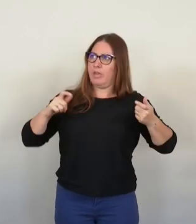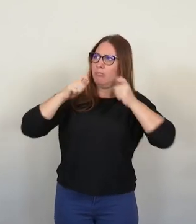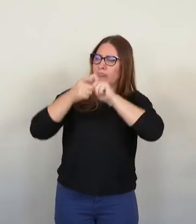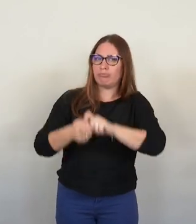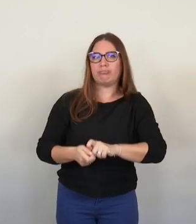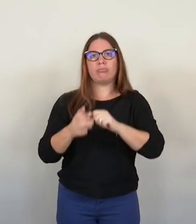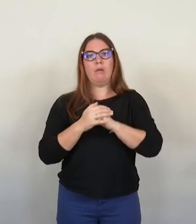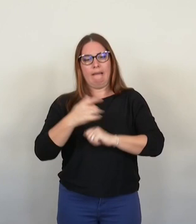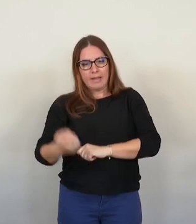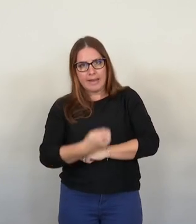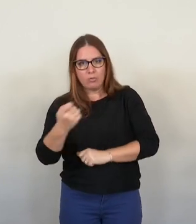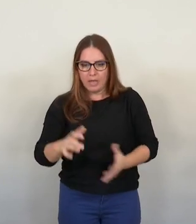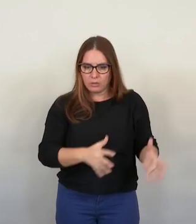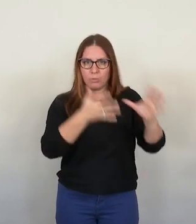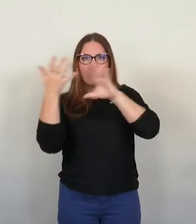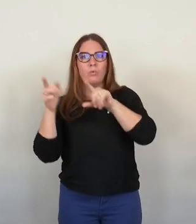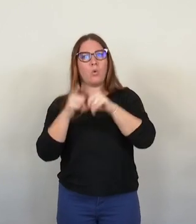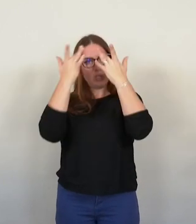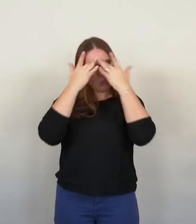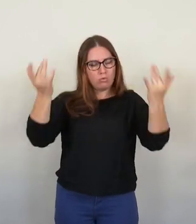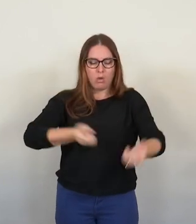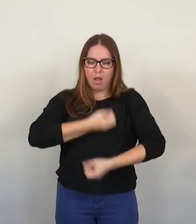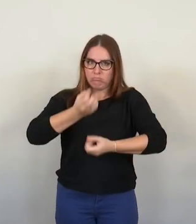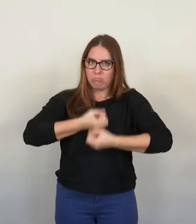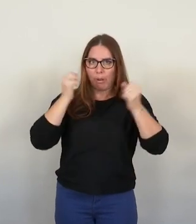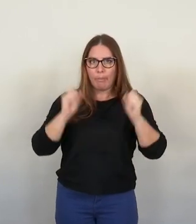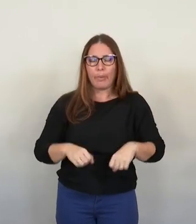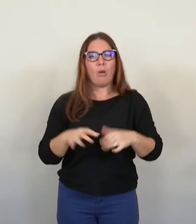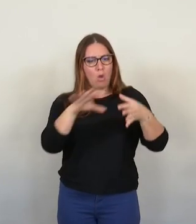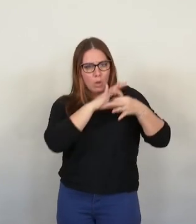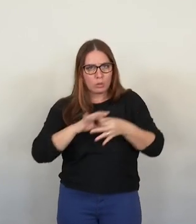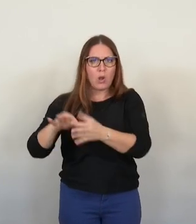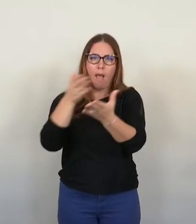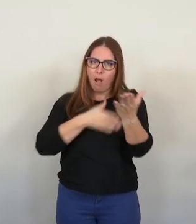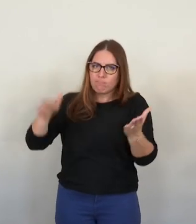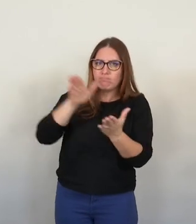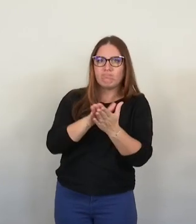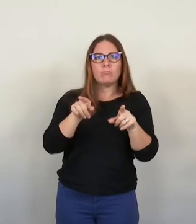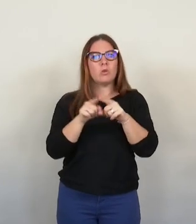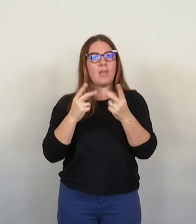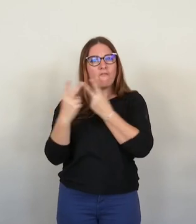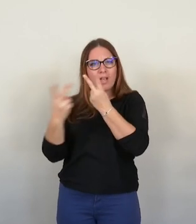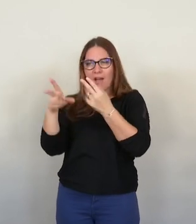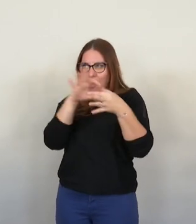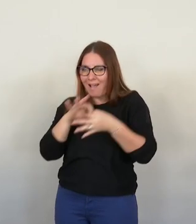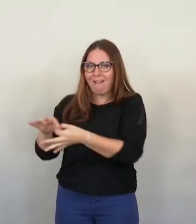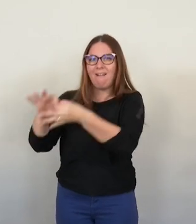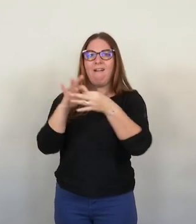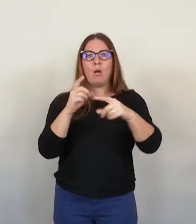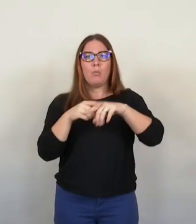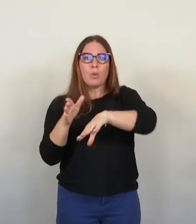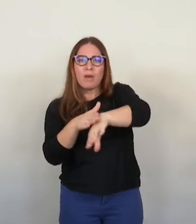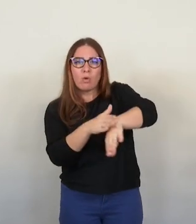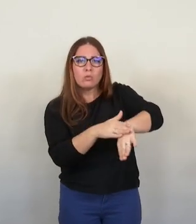développement de l'éducation et de l'expression culturelle au renforcement des solidarités et des relations de voisinage à la prévention et la